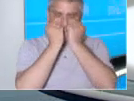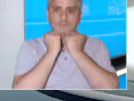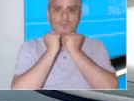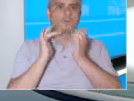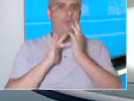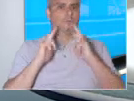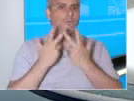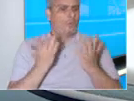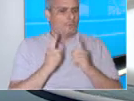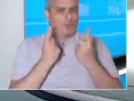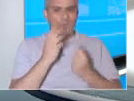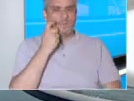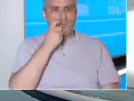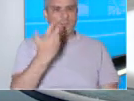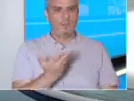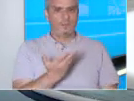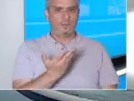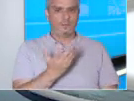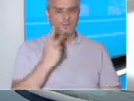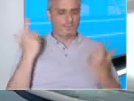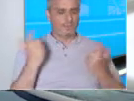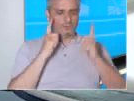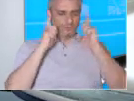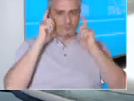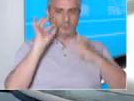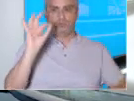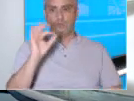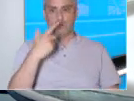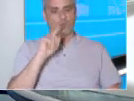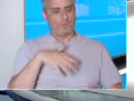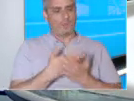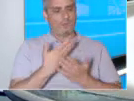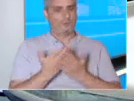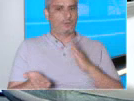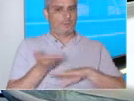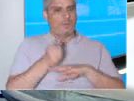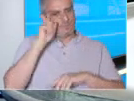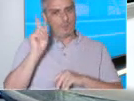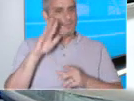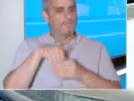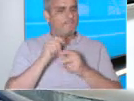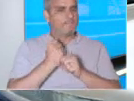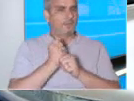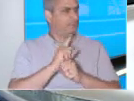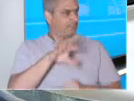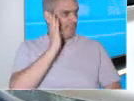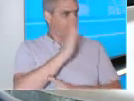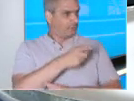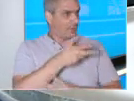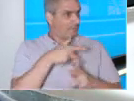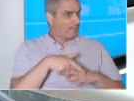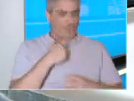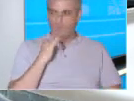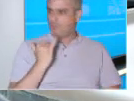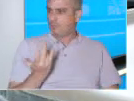במקומות הציבוריים. מה קורה עם דרי? עם נשף המסכות שלו. כל מיני הצעות שהוא מעלה, ואתה לא יודע מי עומד מאחוריהם. מה, בחירה ישירה מפריע לך?